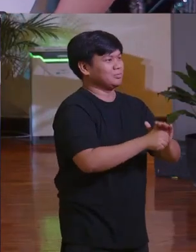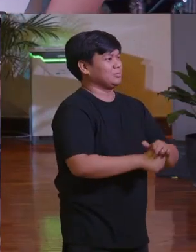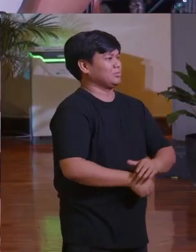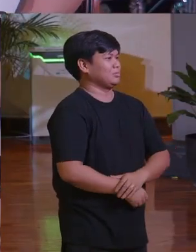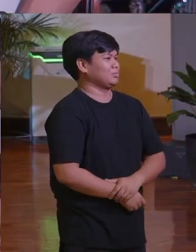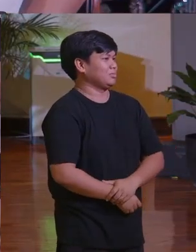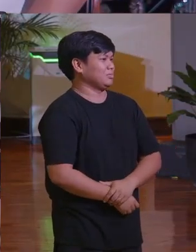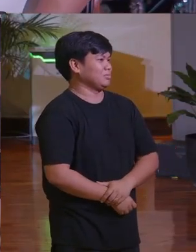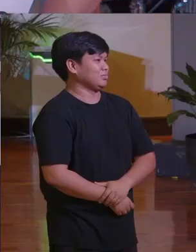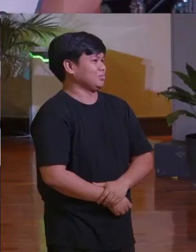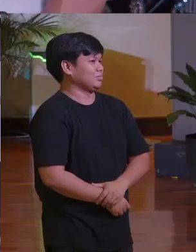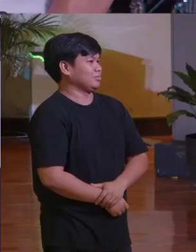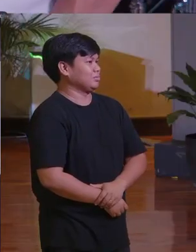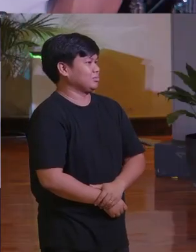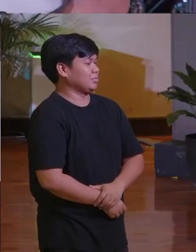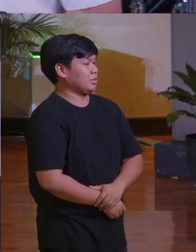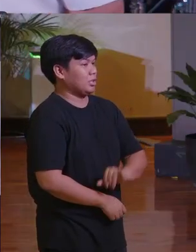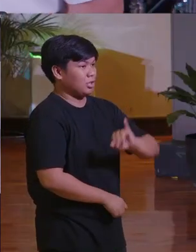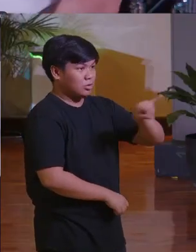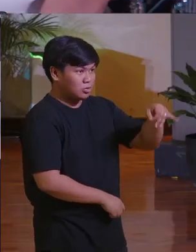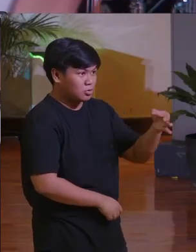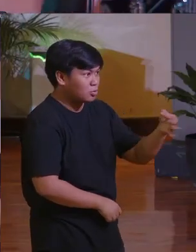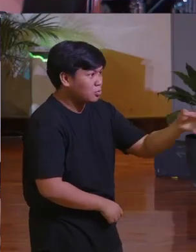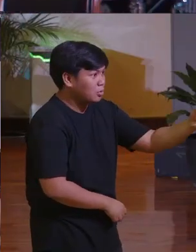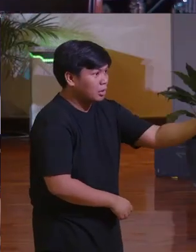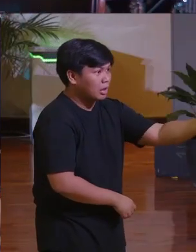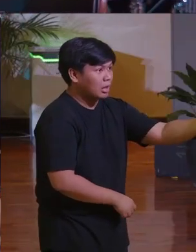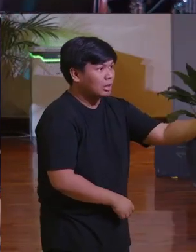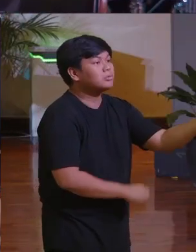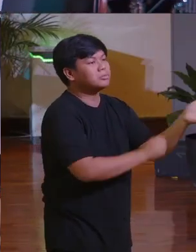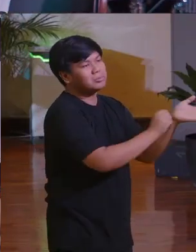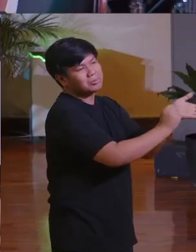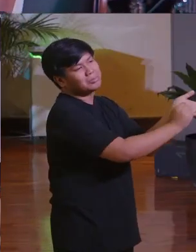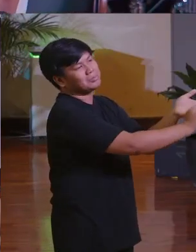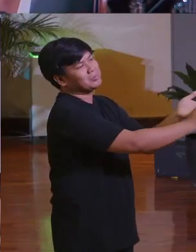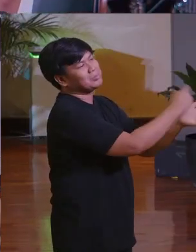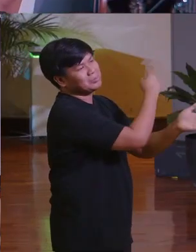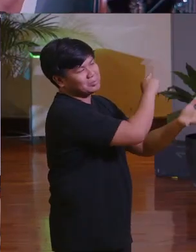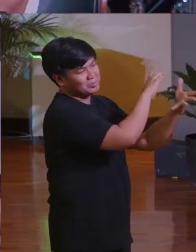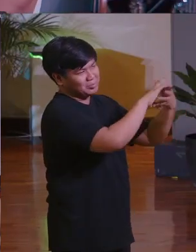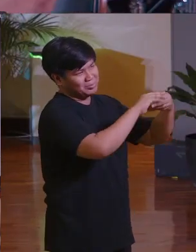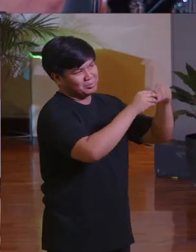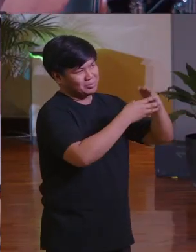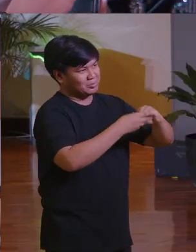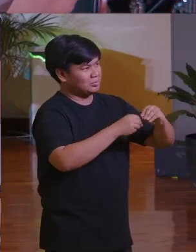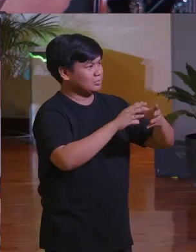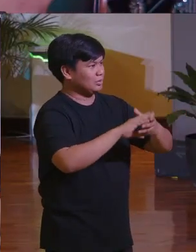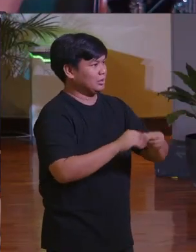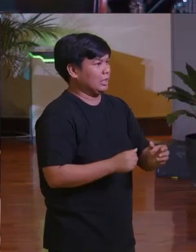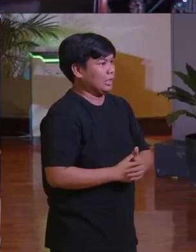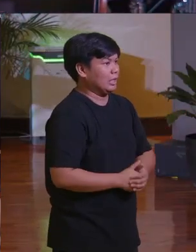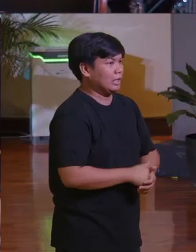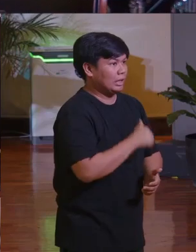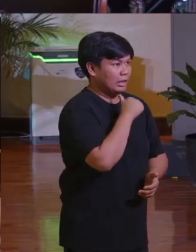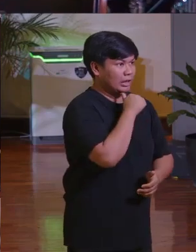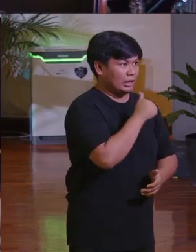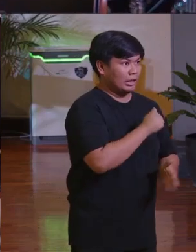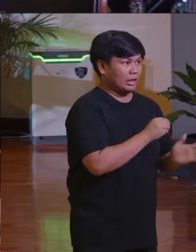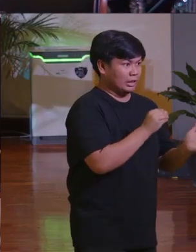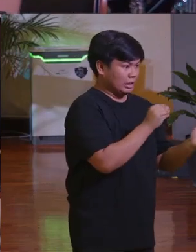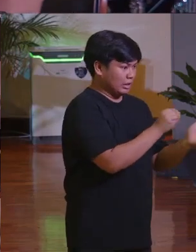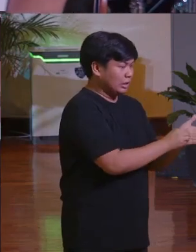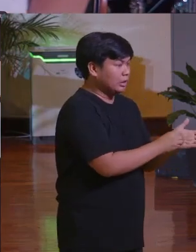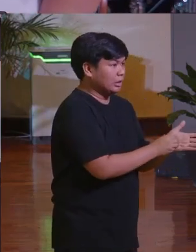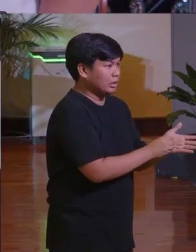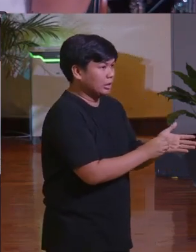Kaya wala po akong duda na si Jonah ang nagsulat nito. Hindi po niya nilagay na siya yung author.